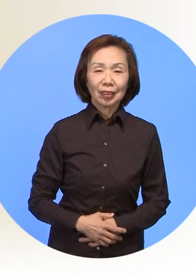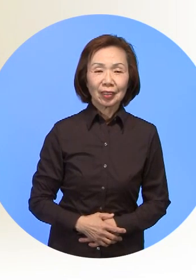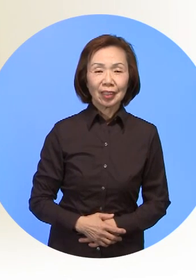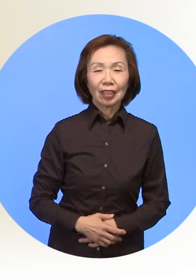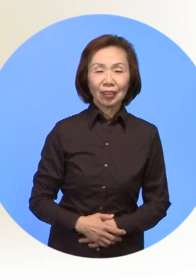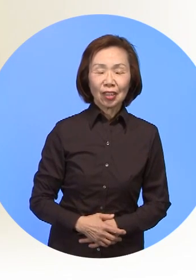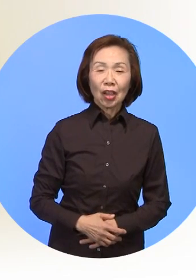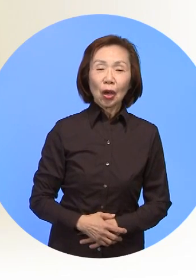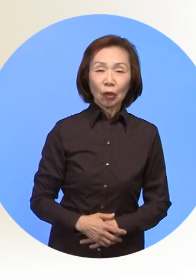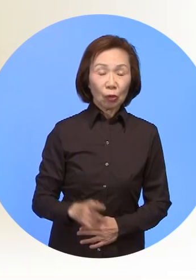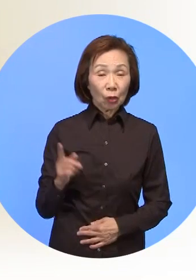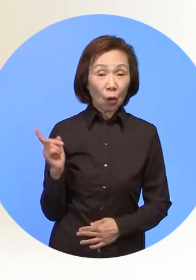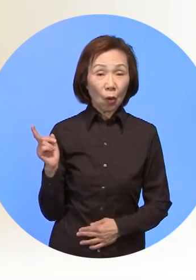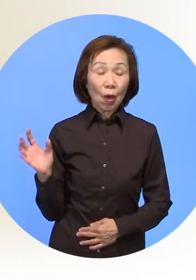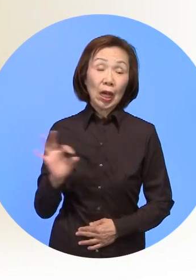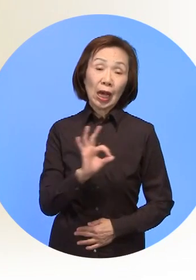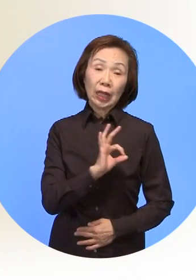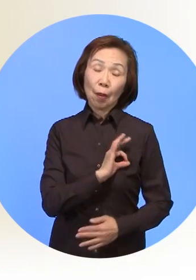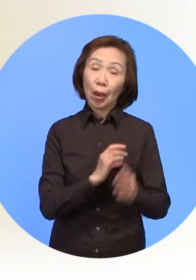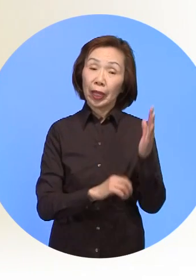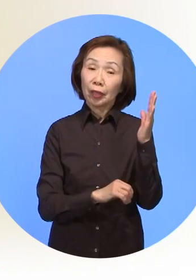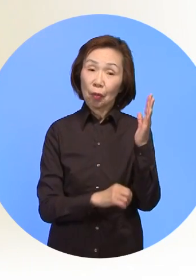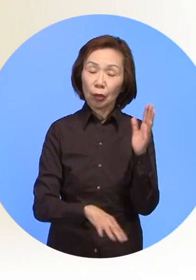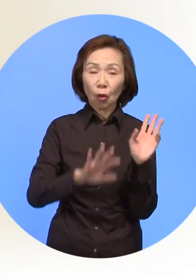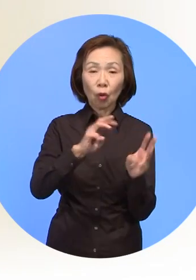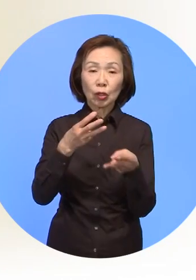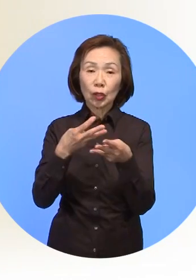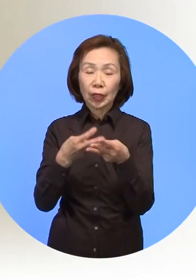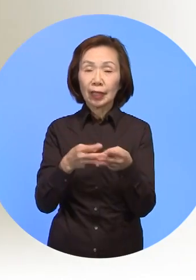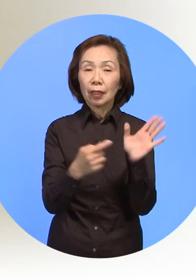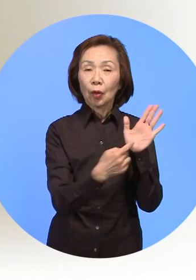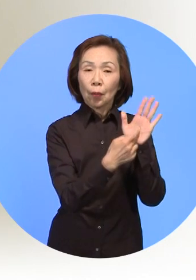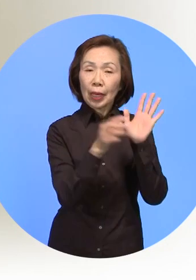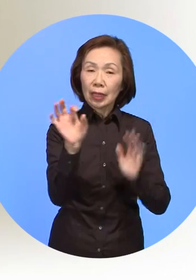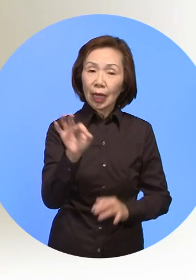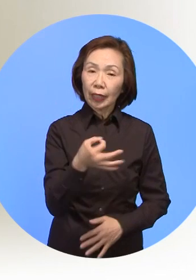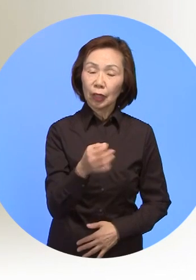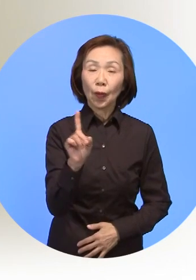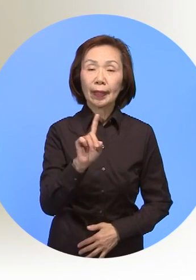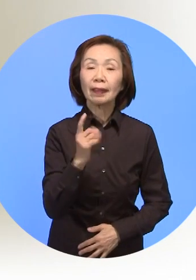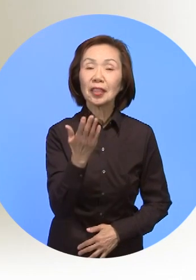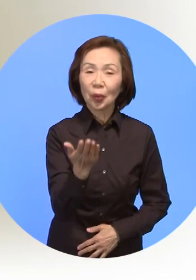ではこのスイタンの元となっているスイタの名産品は何でしょうか。